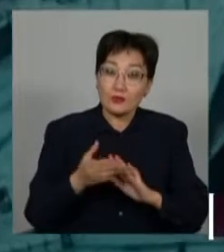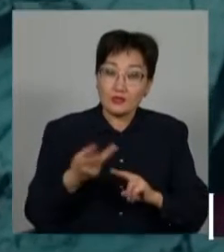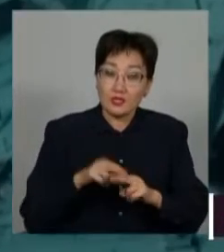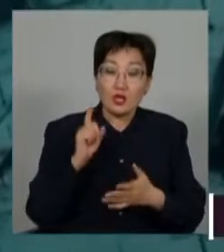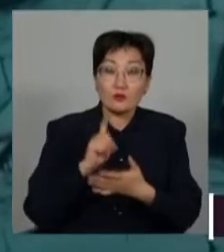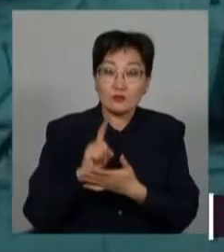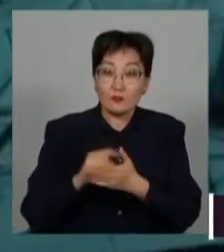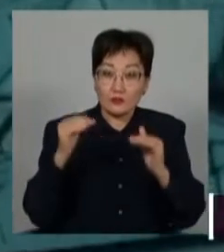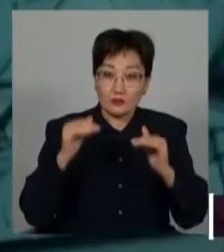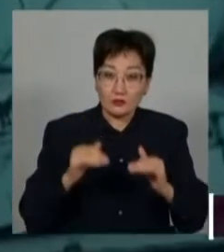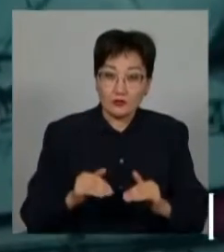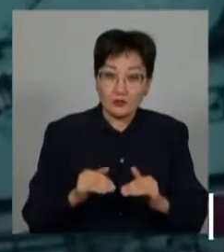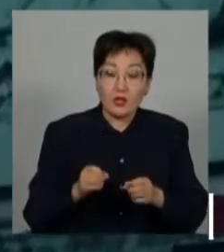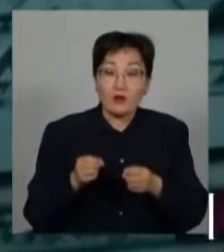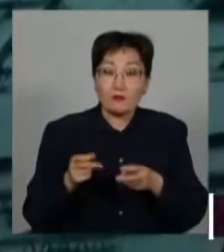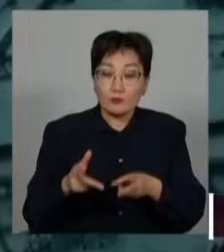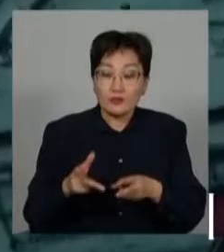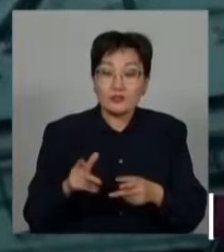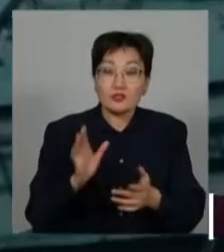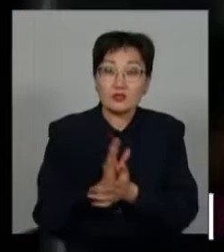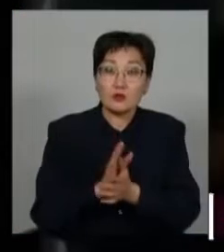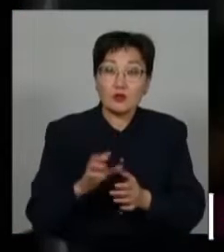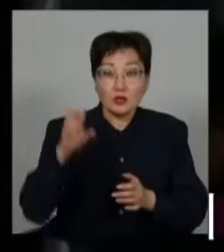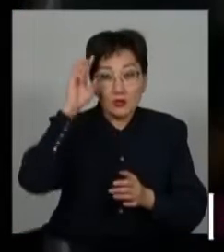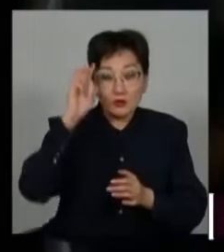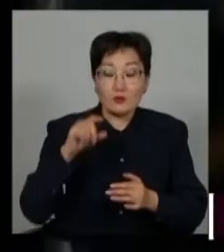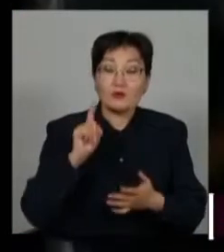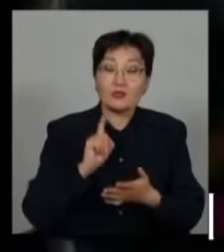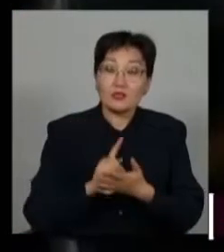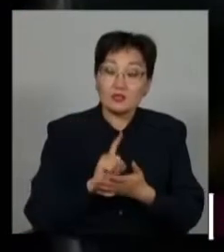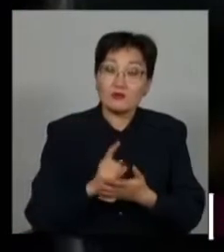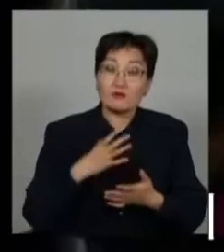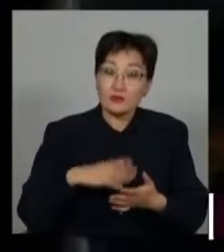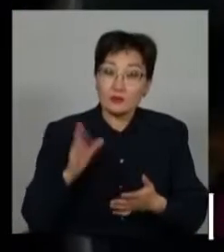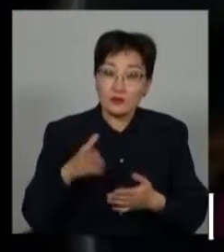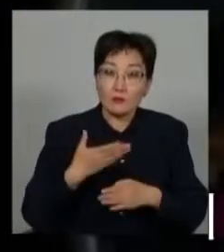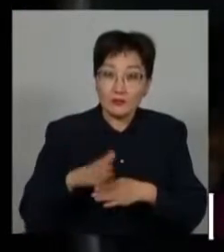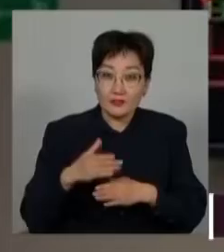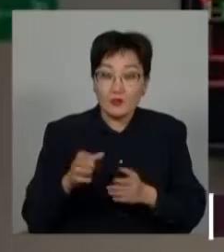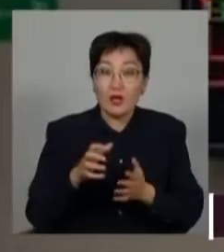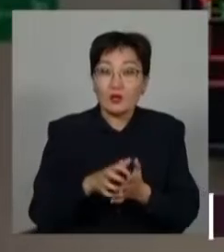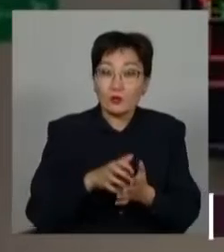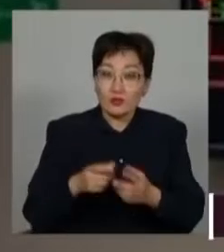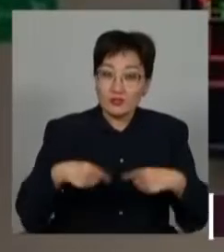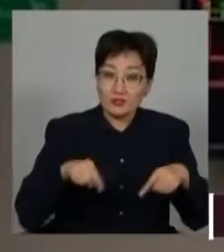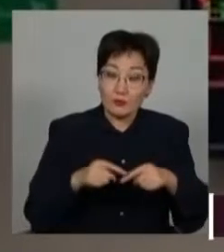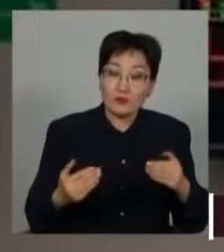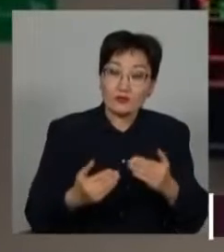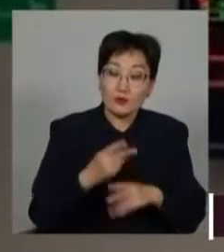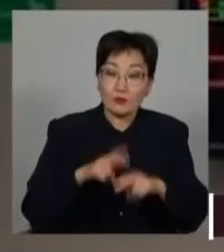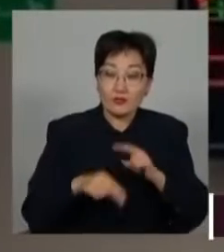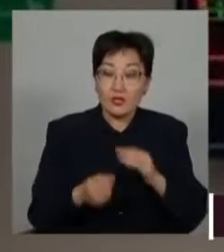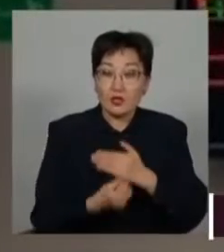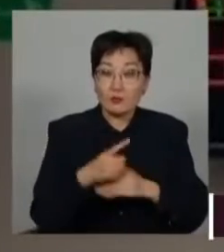обязывает снизить углеродные выбросы страна будет вынуждена постепенно отойти от угольных станций возобновляемые источники